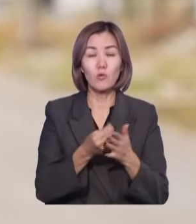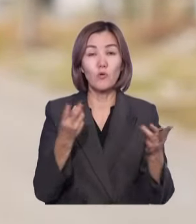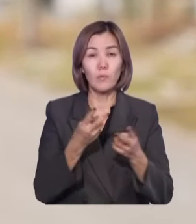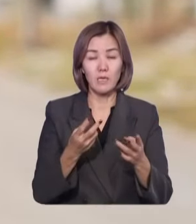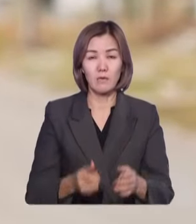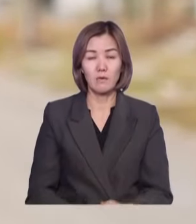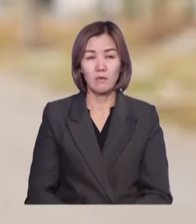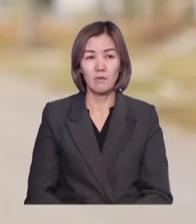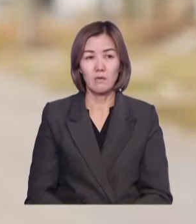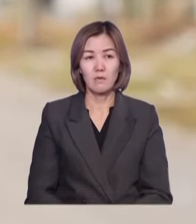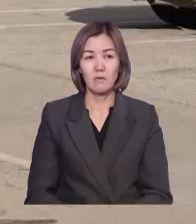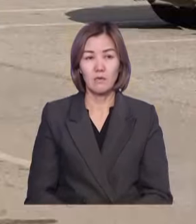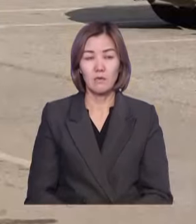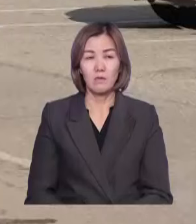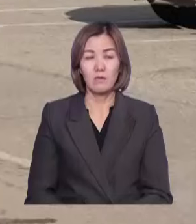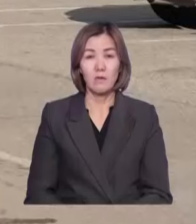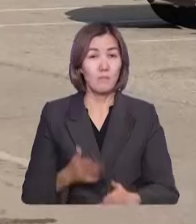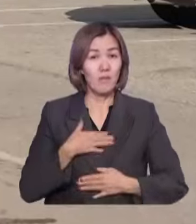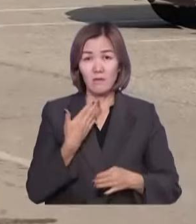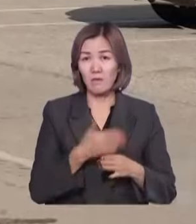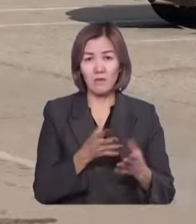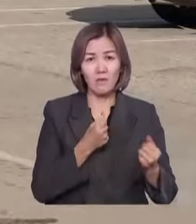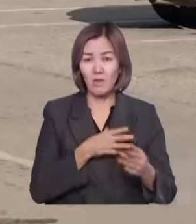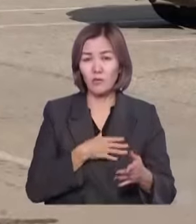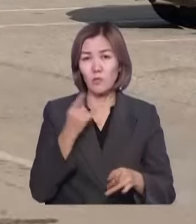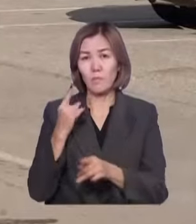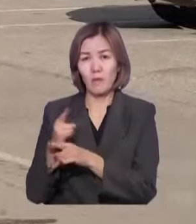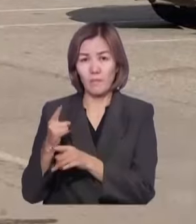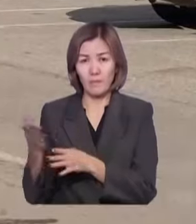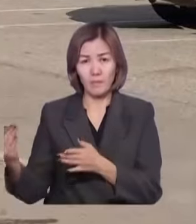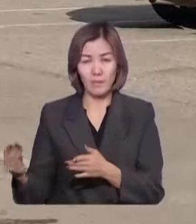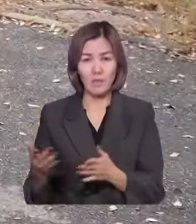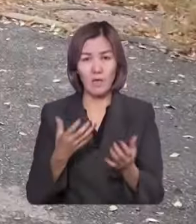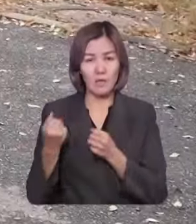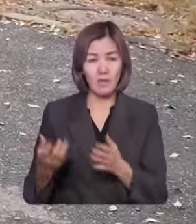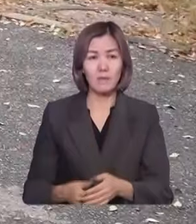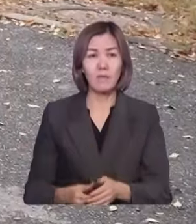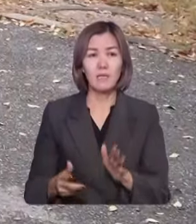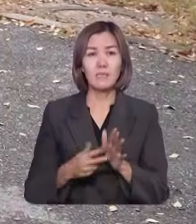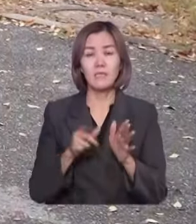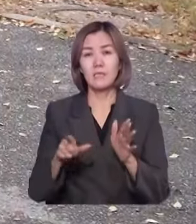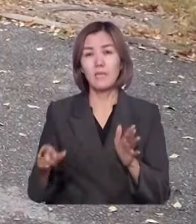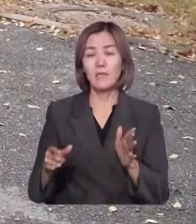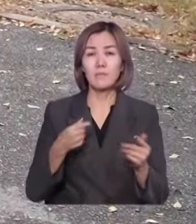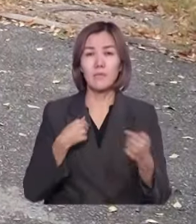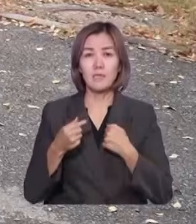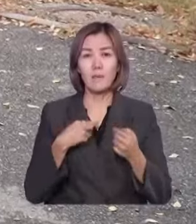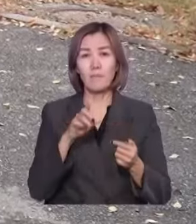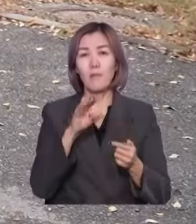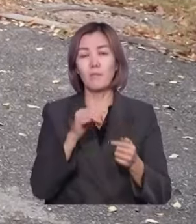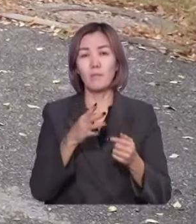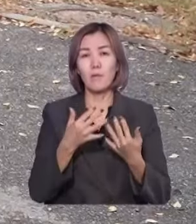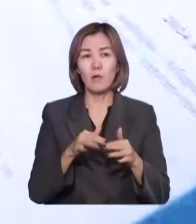қайтару керек болып табылыпты. Жалпы медбикенің әрекетінен 8 адам зардап шеккен. Барлығы сол Балпық би